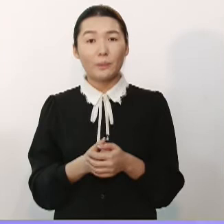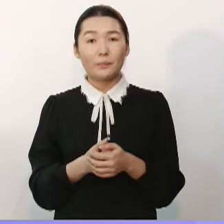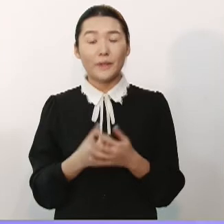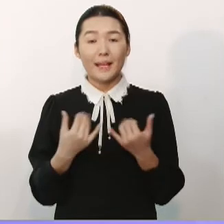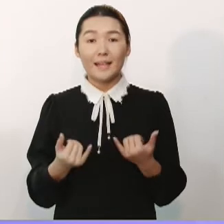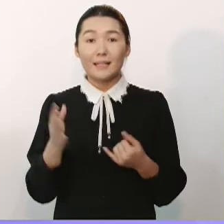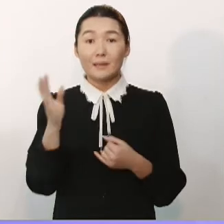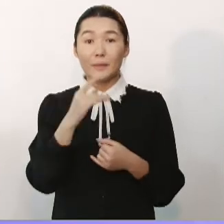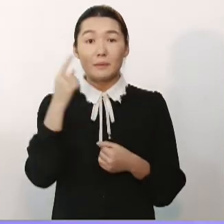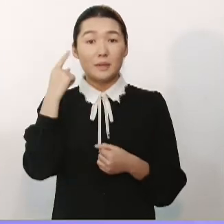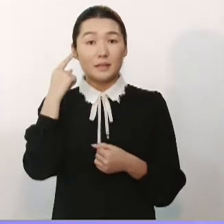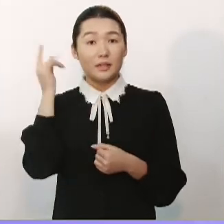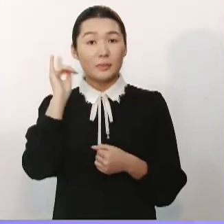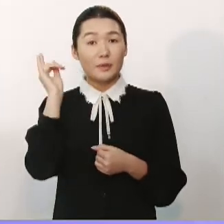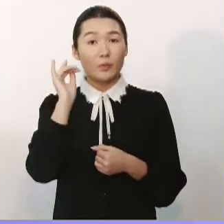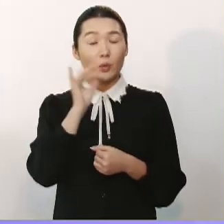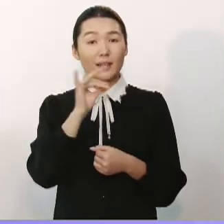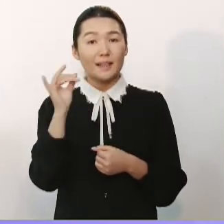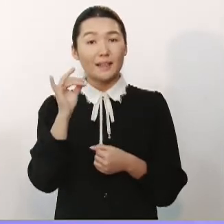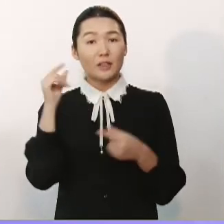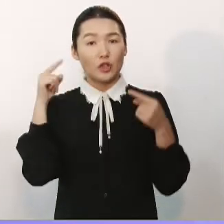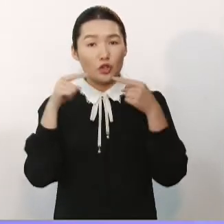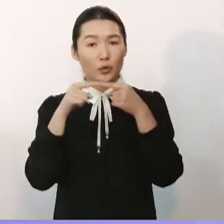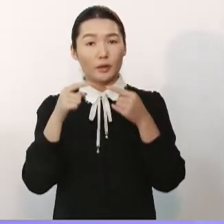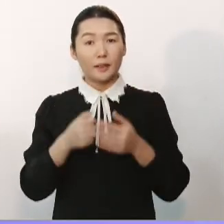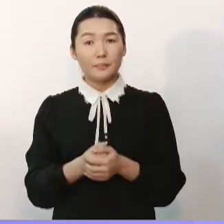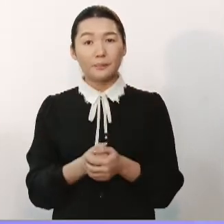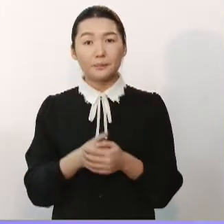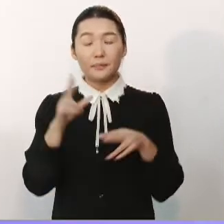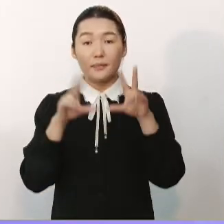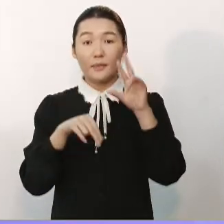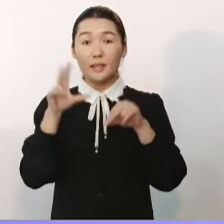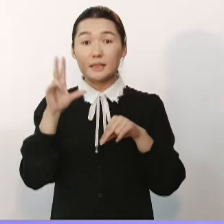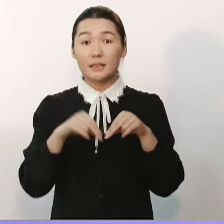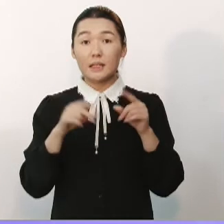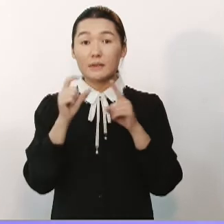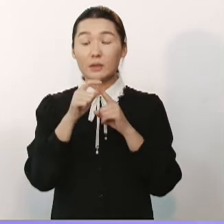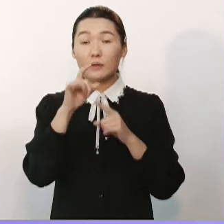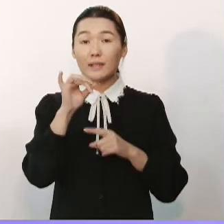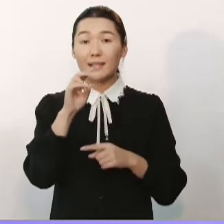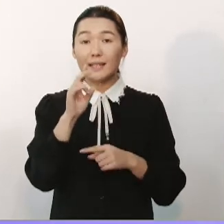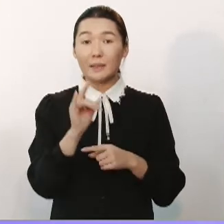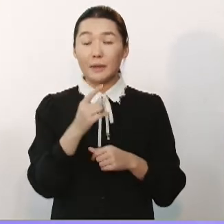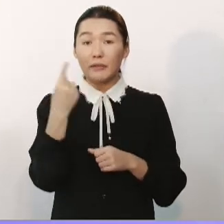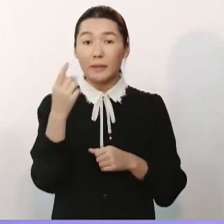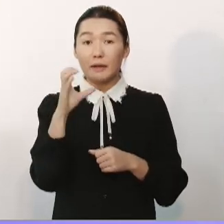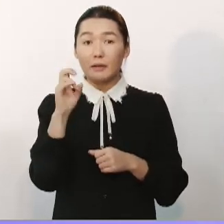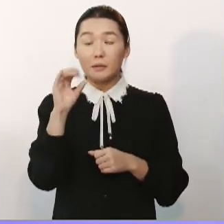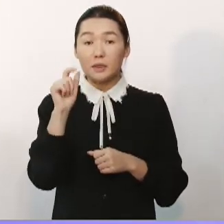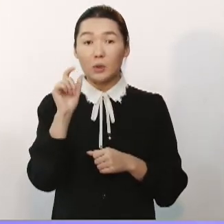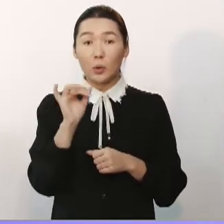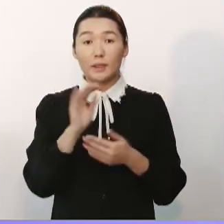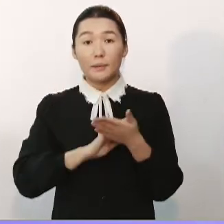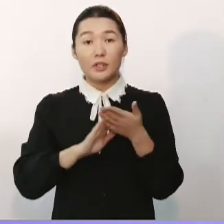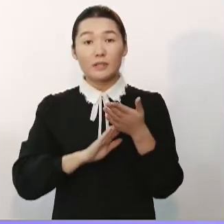Теперь мы слышим звук «и» четко. Значит, в слове «грибы» в первом слоге мы пишем букву